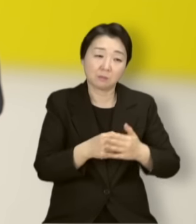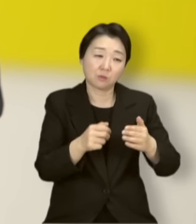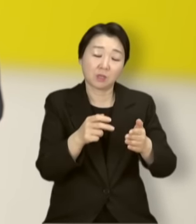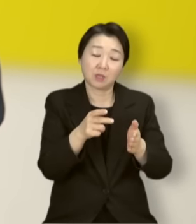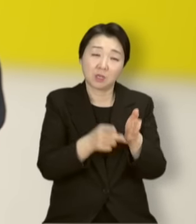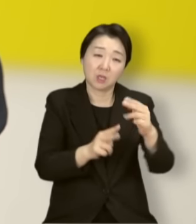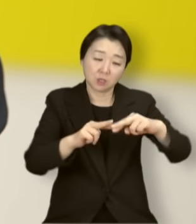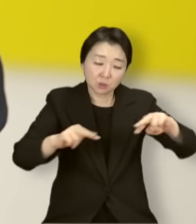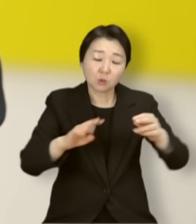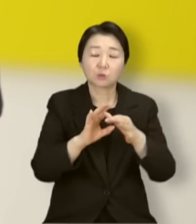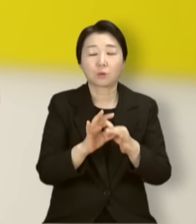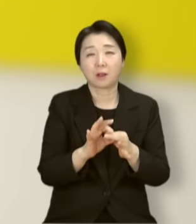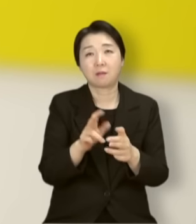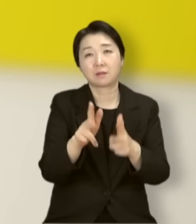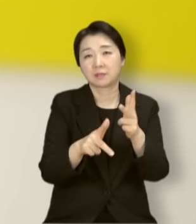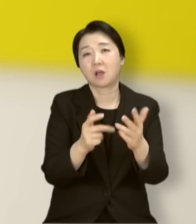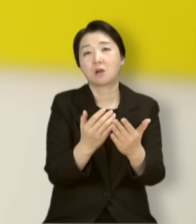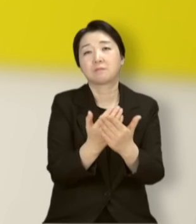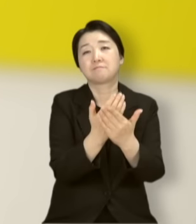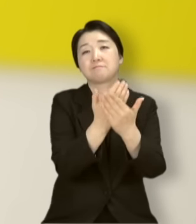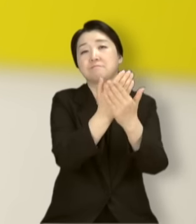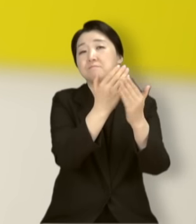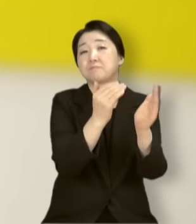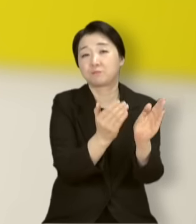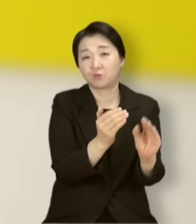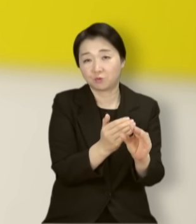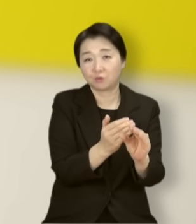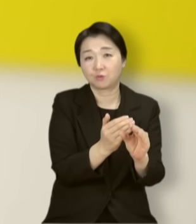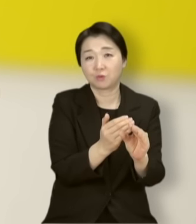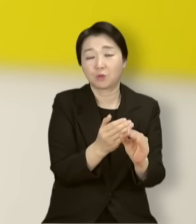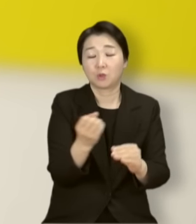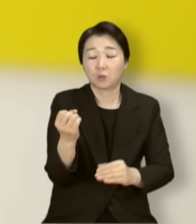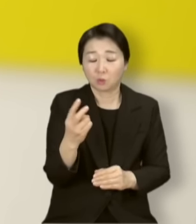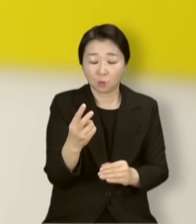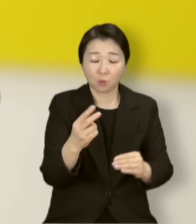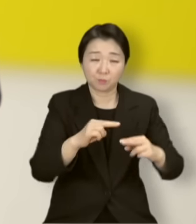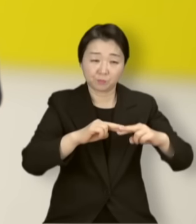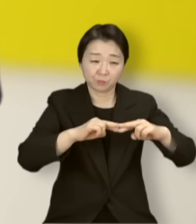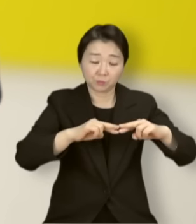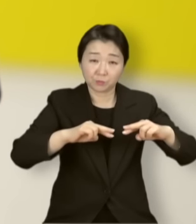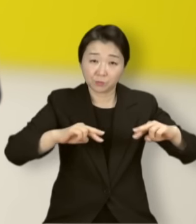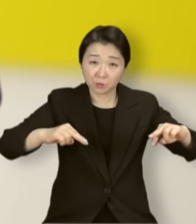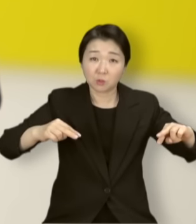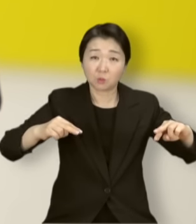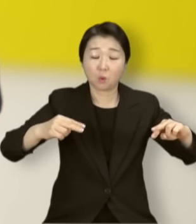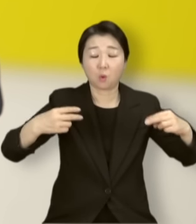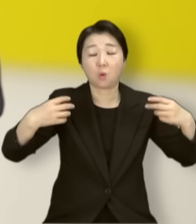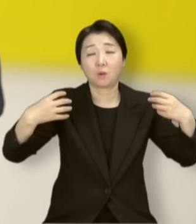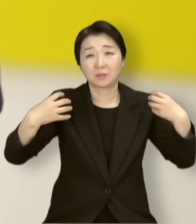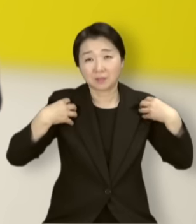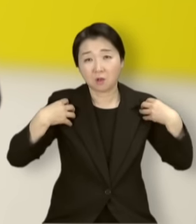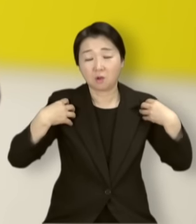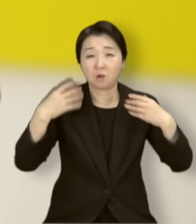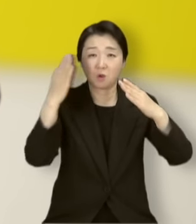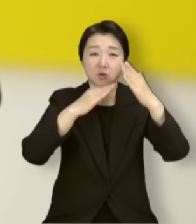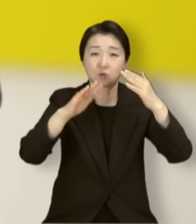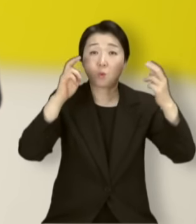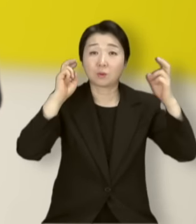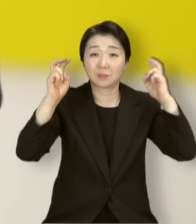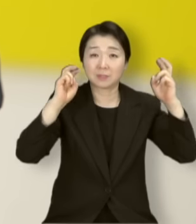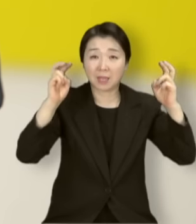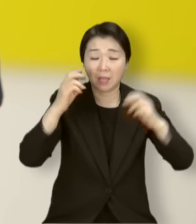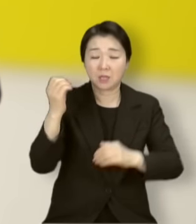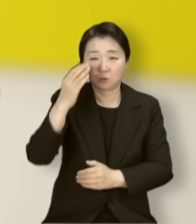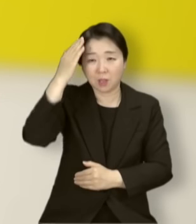관련된 산업 육성하고 네. 거기에도 결국은 철도청이나 혹은 철도공사나